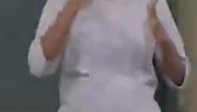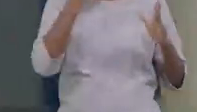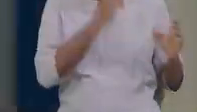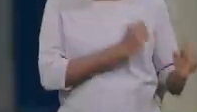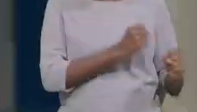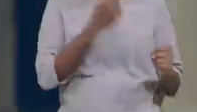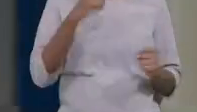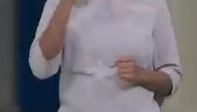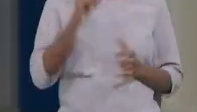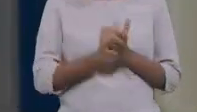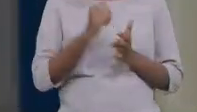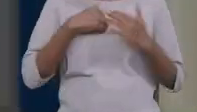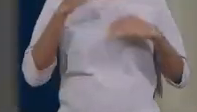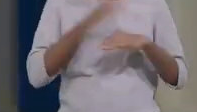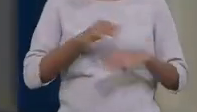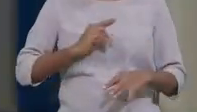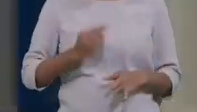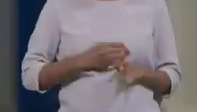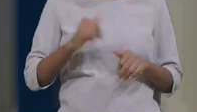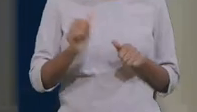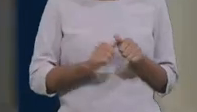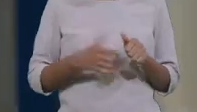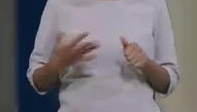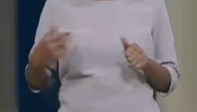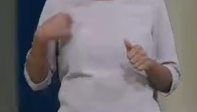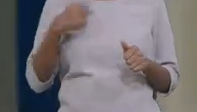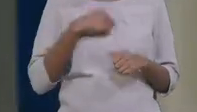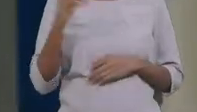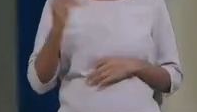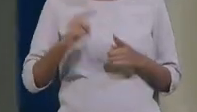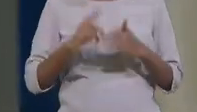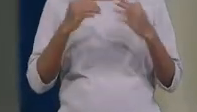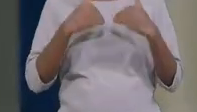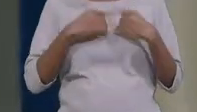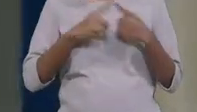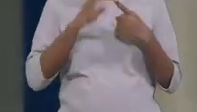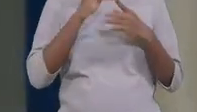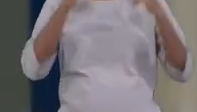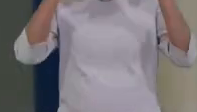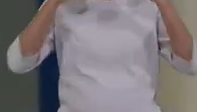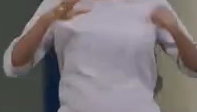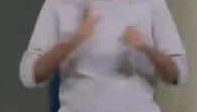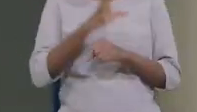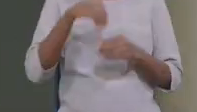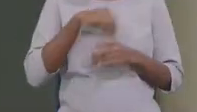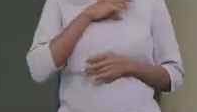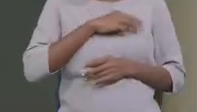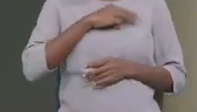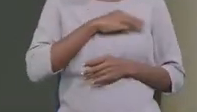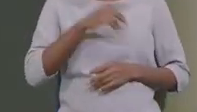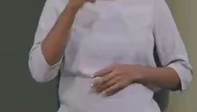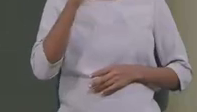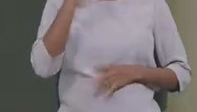l'auteur est celui qui t'a appelé. Tout ce qu'il te faut avoir pour réussir dans